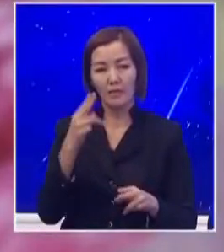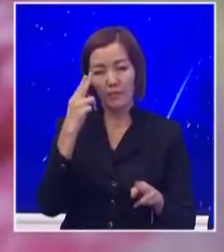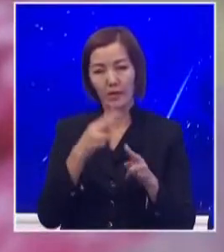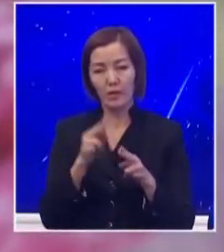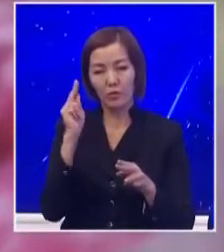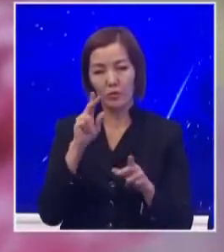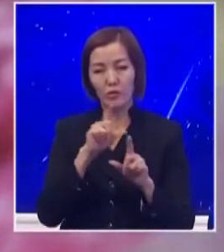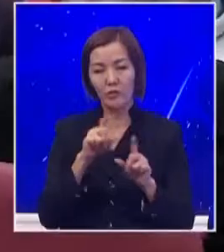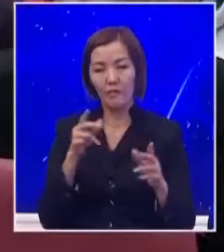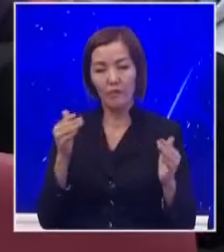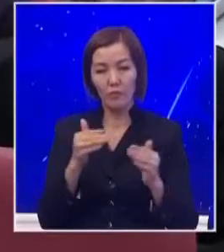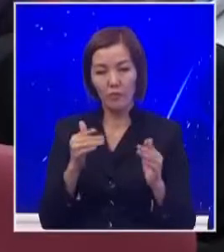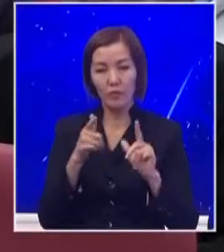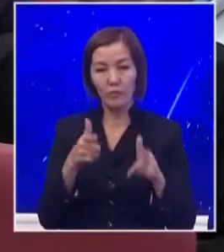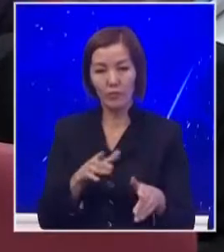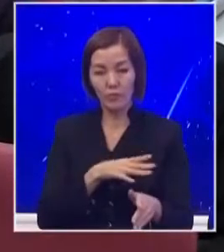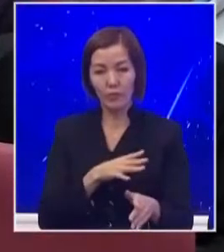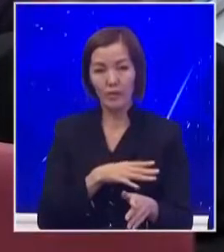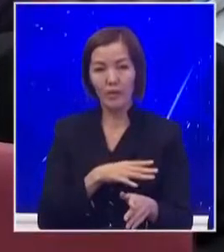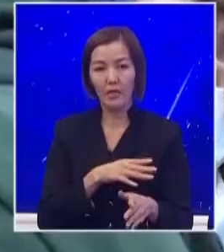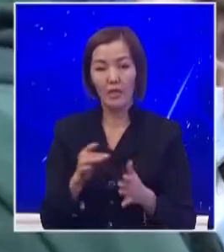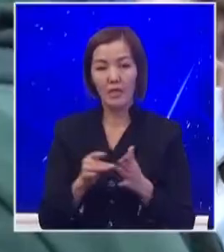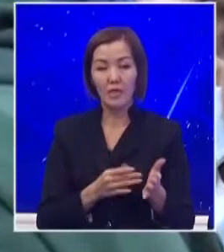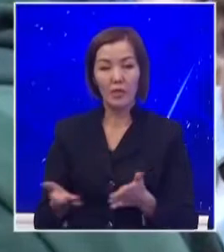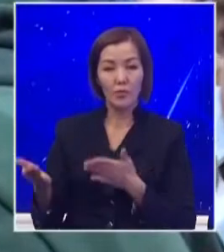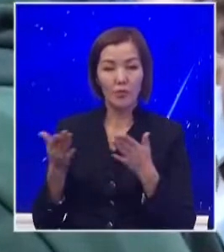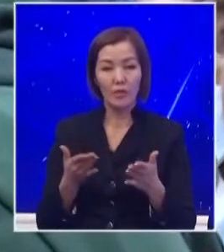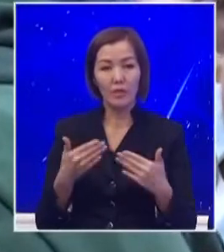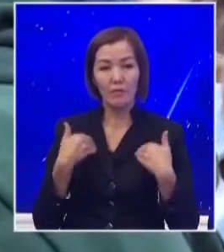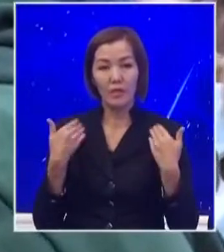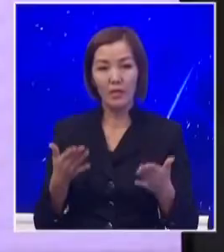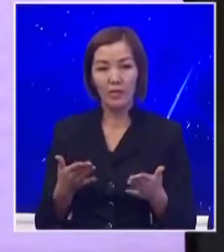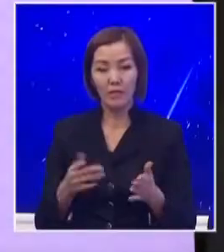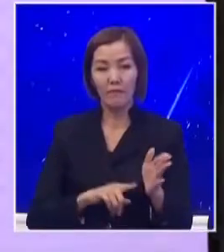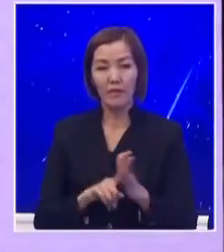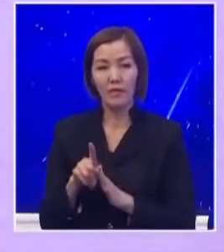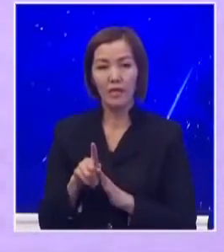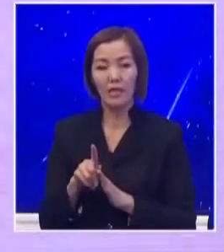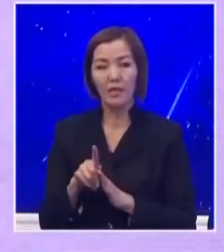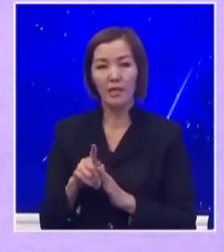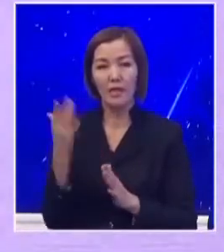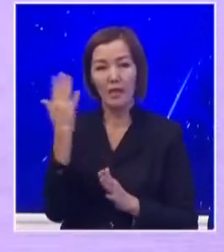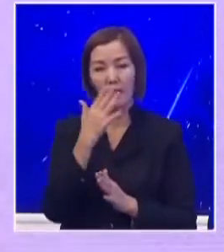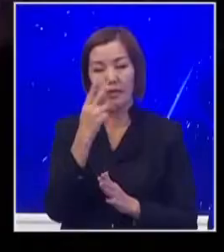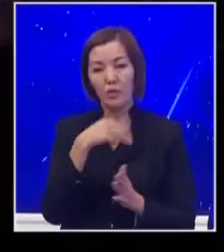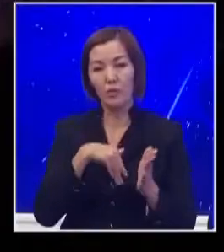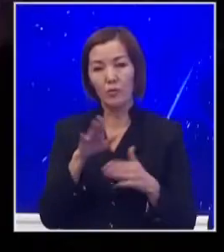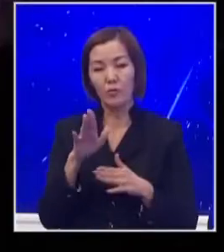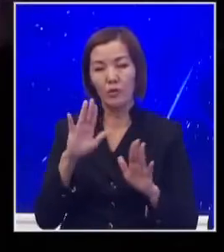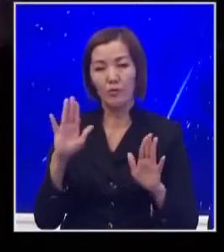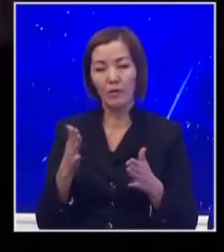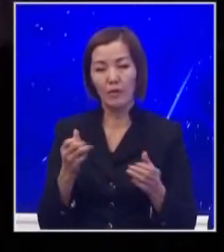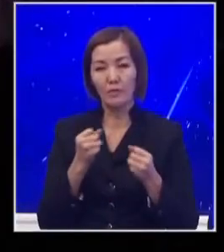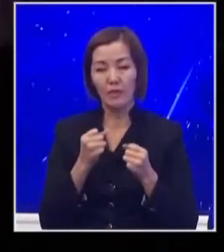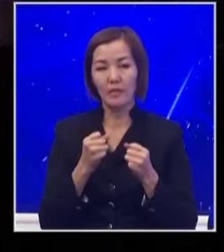учебном заведении. Поэтому он с радостью принял предложение руководства колледжа. В начале мероприятия были показаны отрывки из лучших моментов